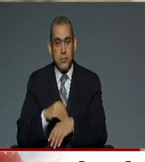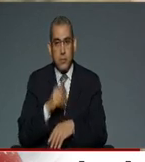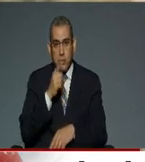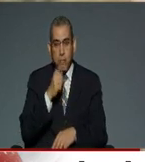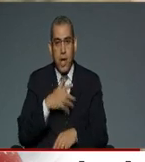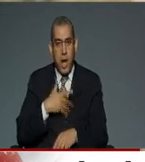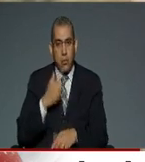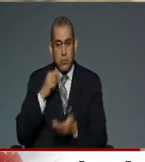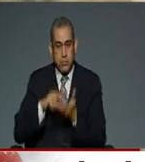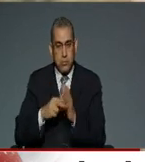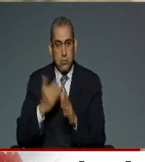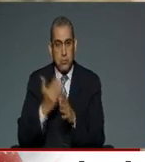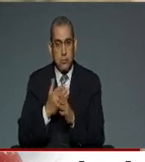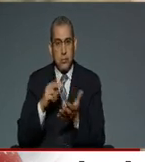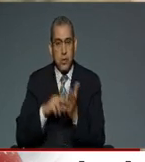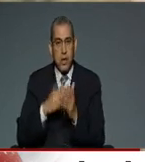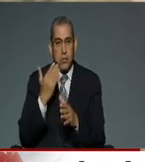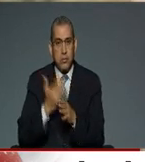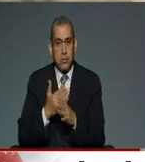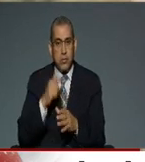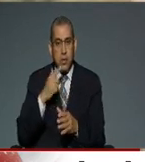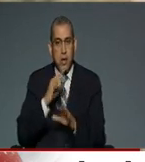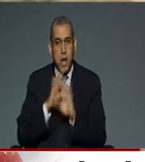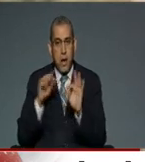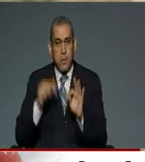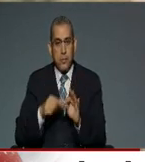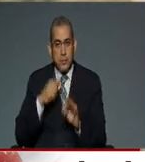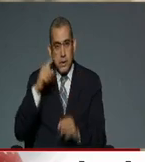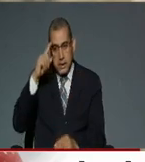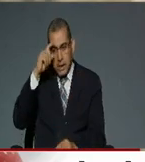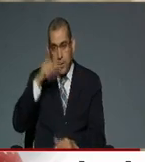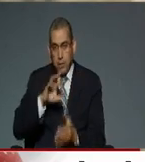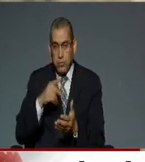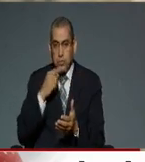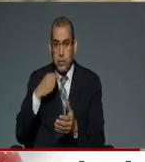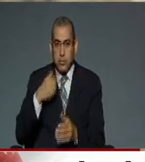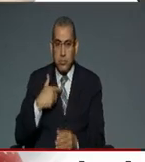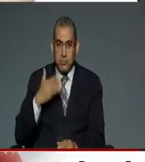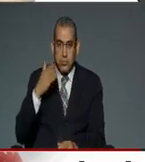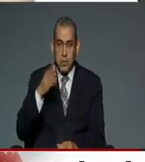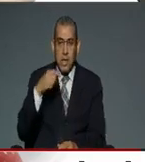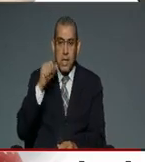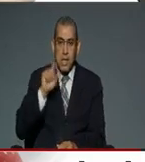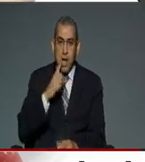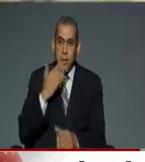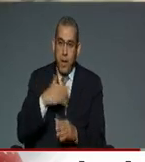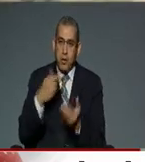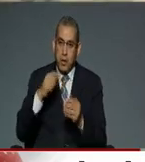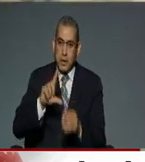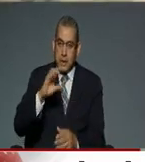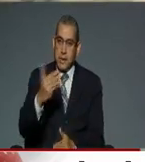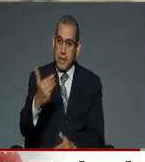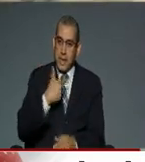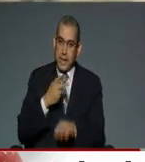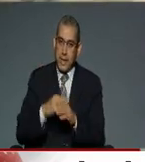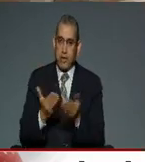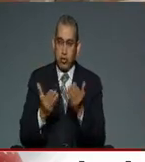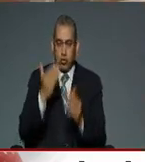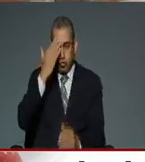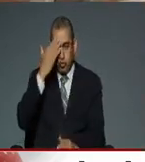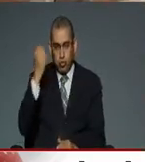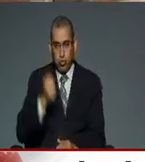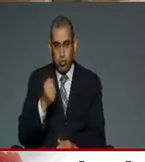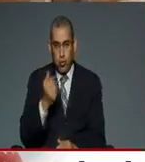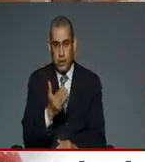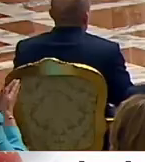تقبل فخامتكم دعوتي لزيارة صربيا مرة أخرى لتحيا الصداقة بين الدولتين. شكراً.